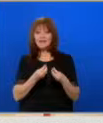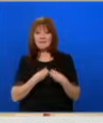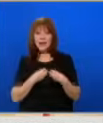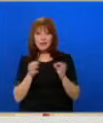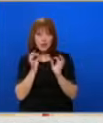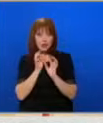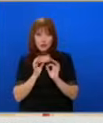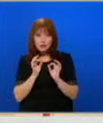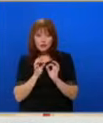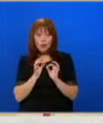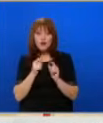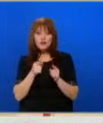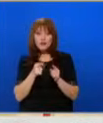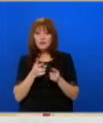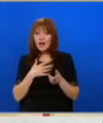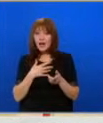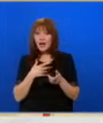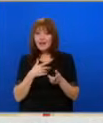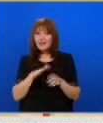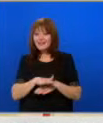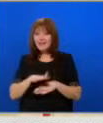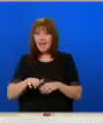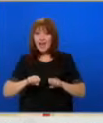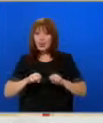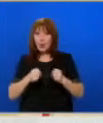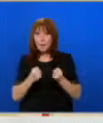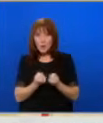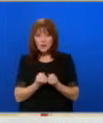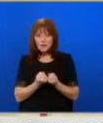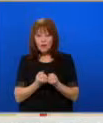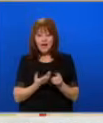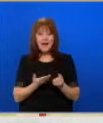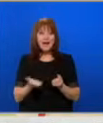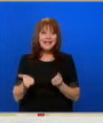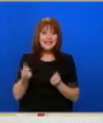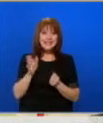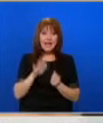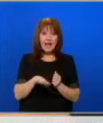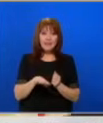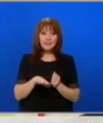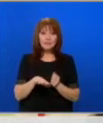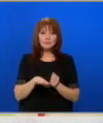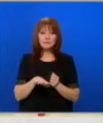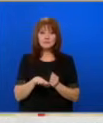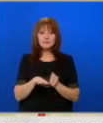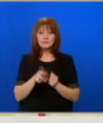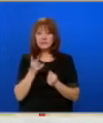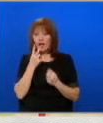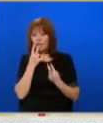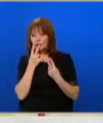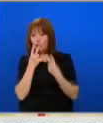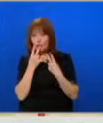психологически сигнали, че това дете е подложено на тормоз. Едва след като, нали, като